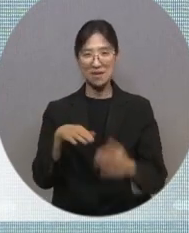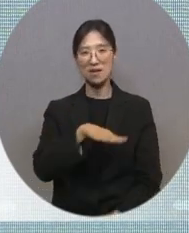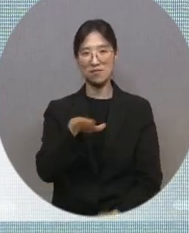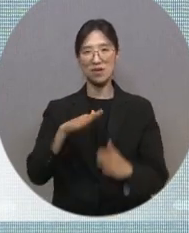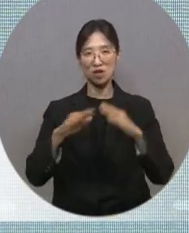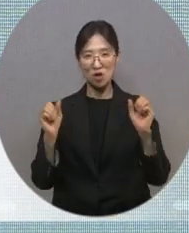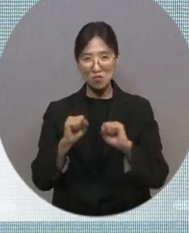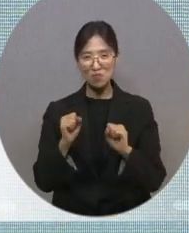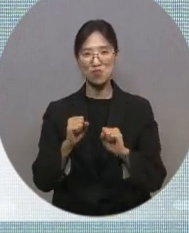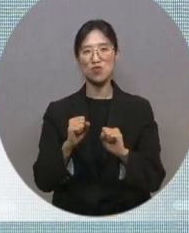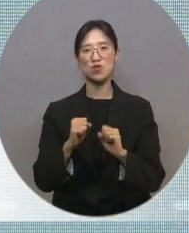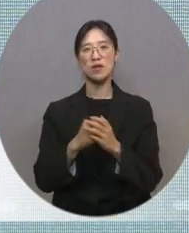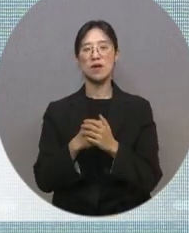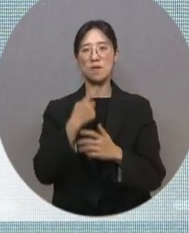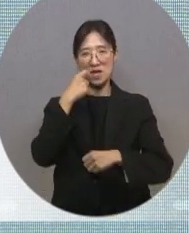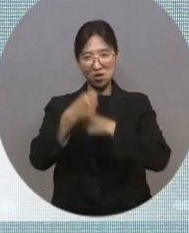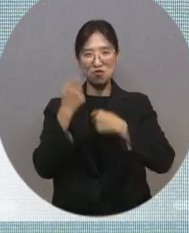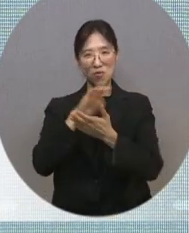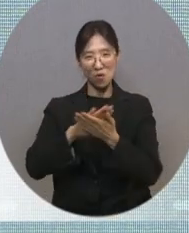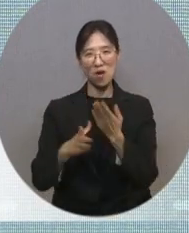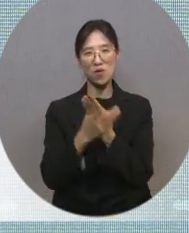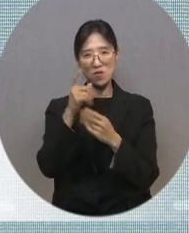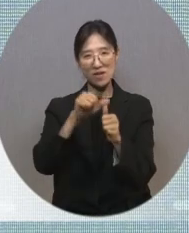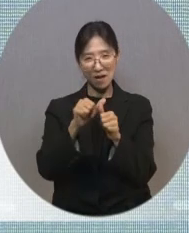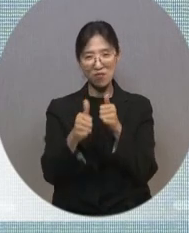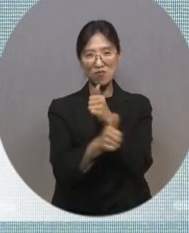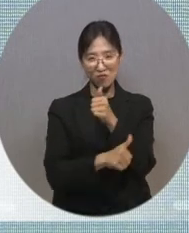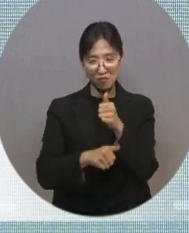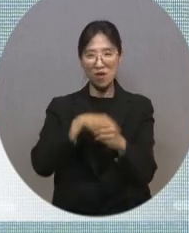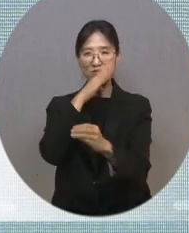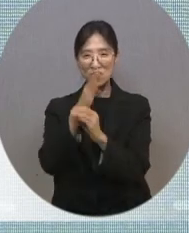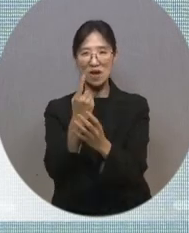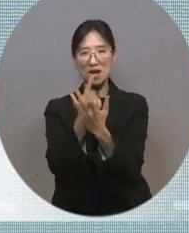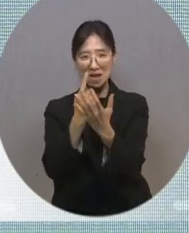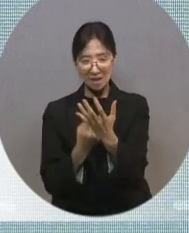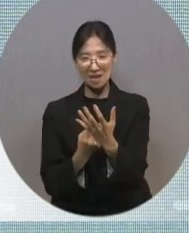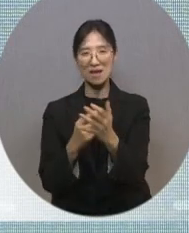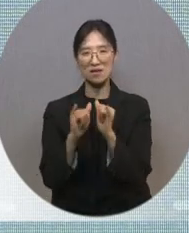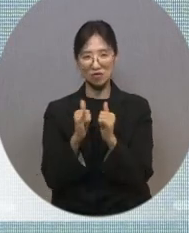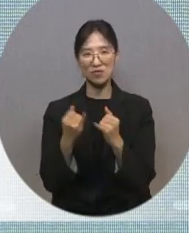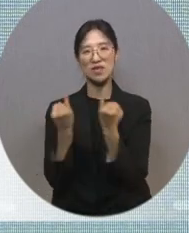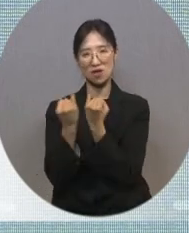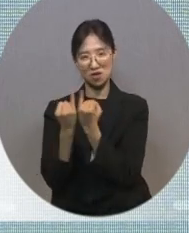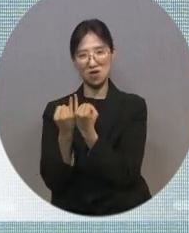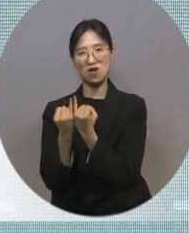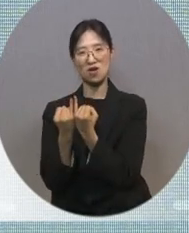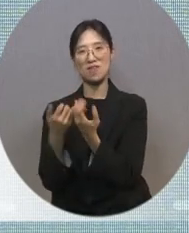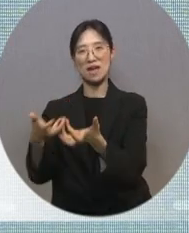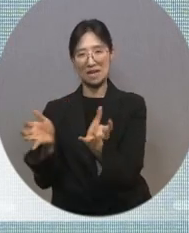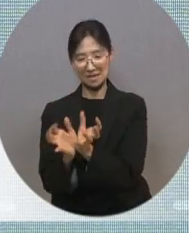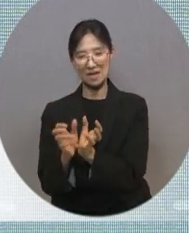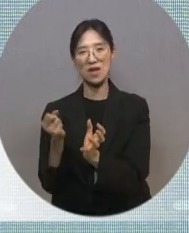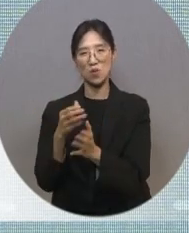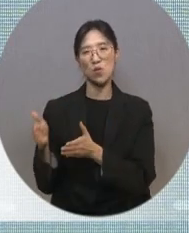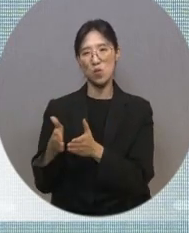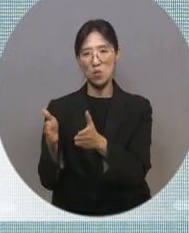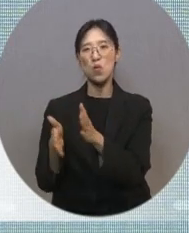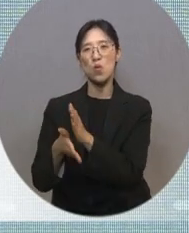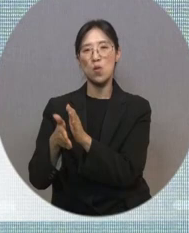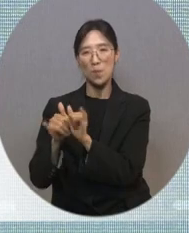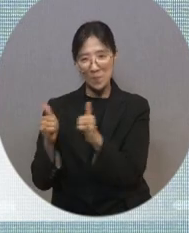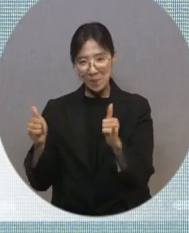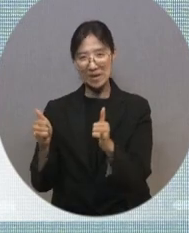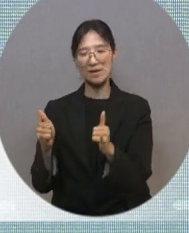전북 민주평통 자문위원과 북한 이탈주민 그리고 여성단체 및 도민들이 한자리에